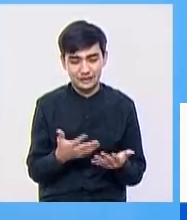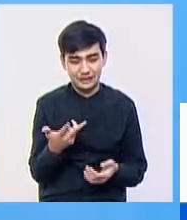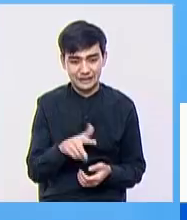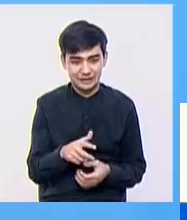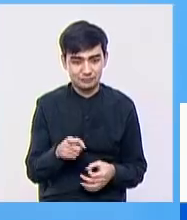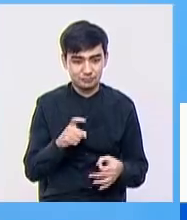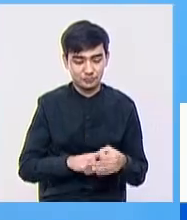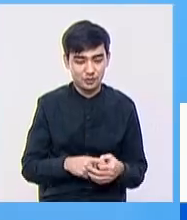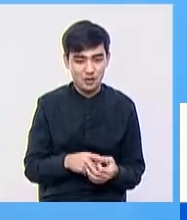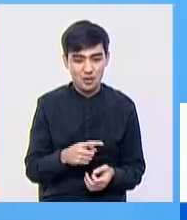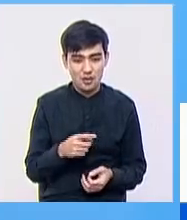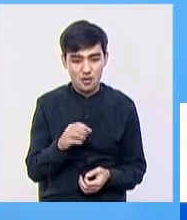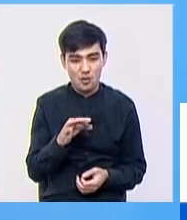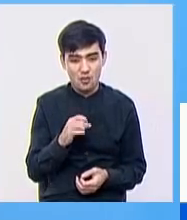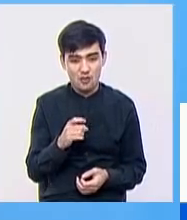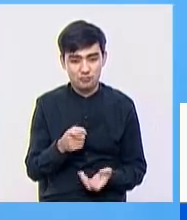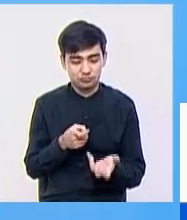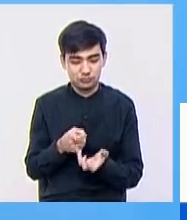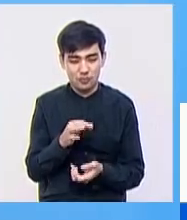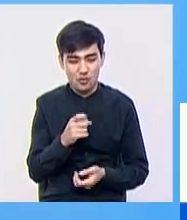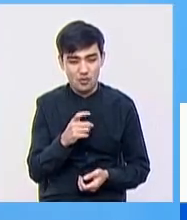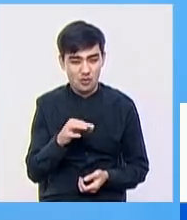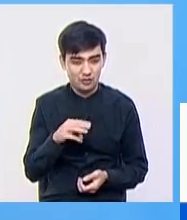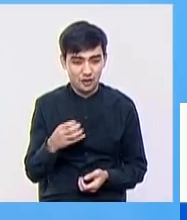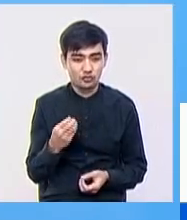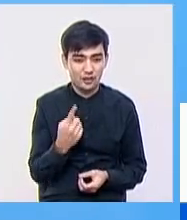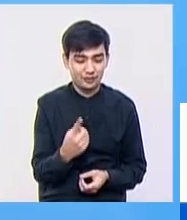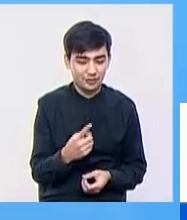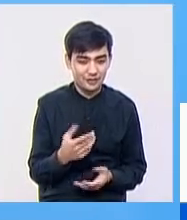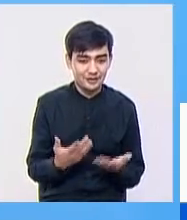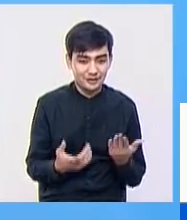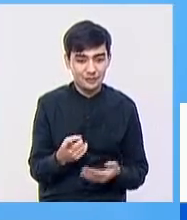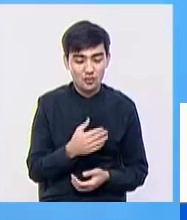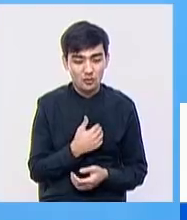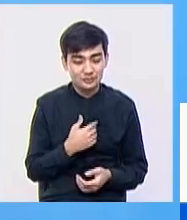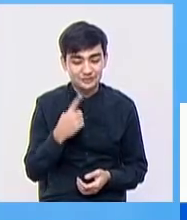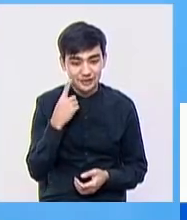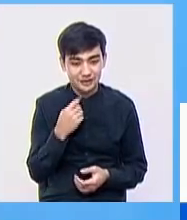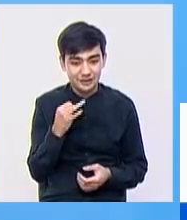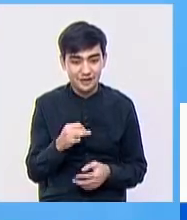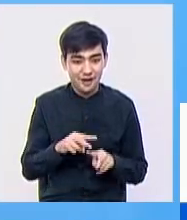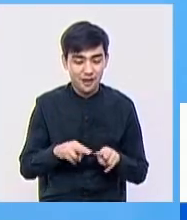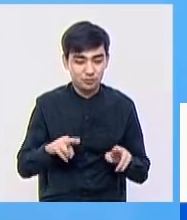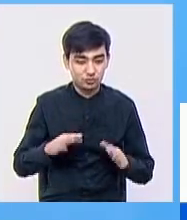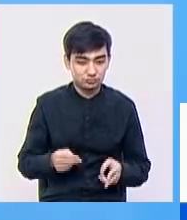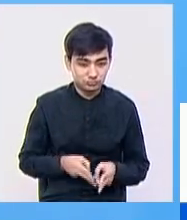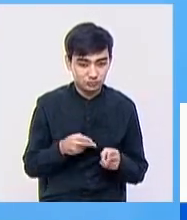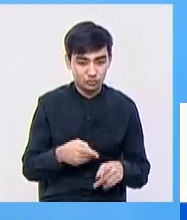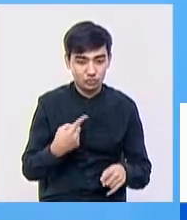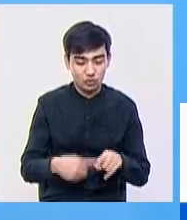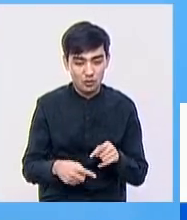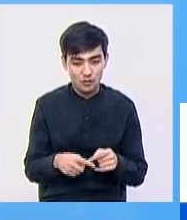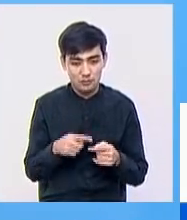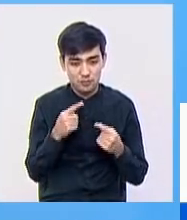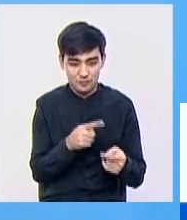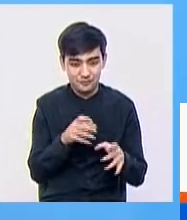зарегистрированных охотничьих ружья и один пневматический пистолет. Если вам стало известно о совершении преступлений и других